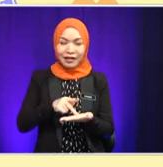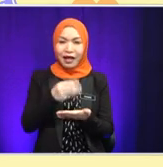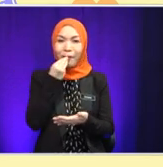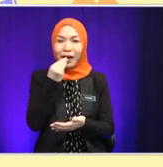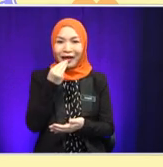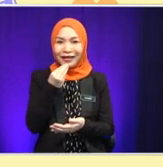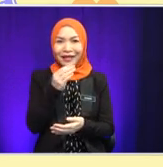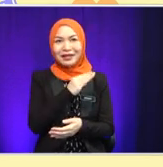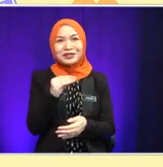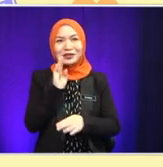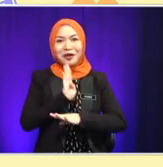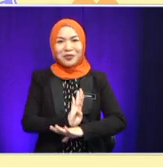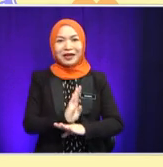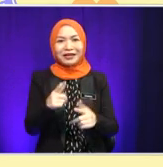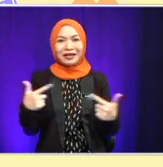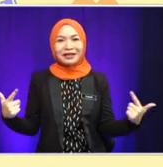cantik